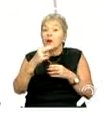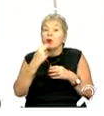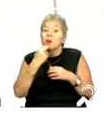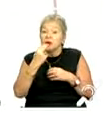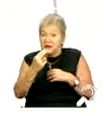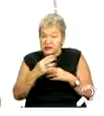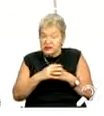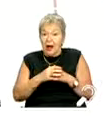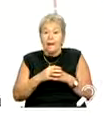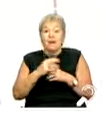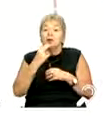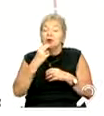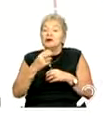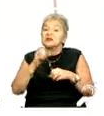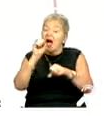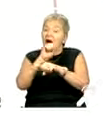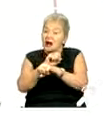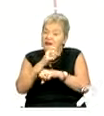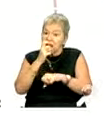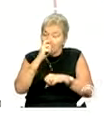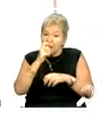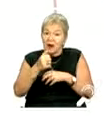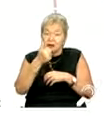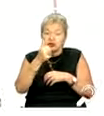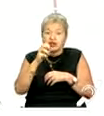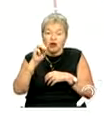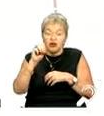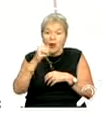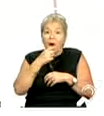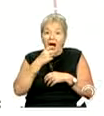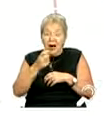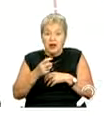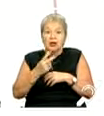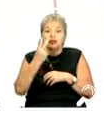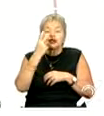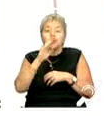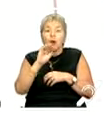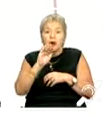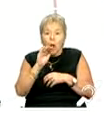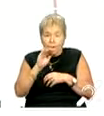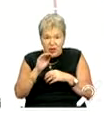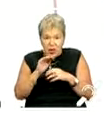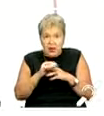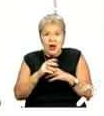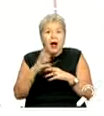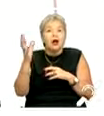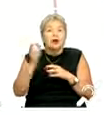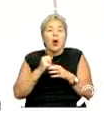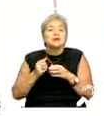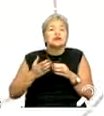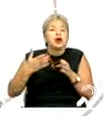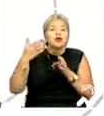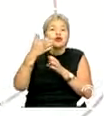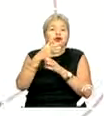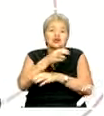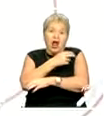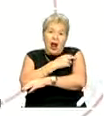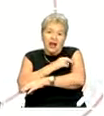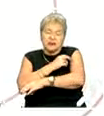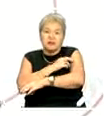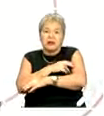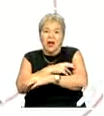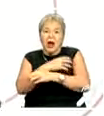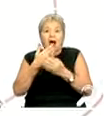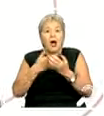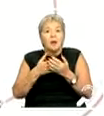polițiștii. Aceștia l-au reținut pe bărbatul de 69 de ani, iar cei doi copii au fost transportați la spital pentru că au